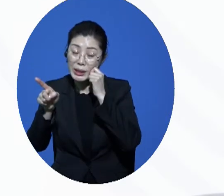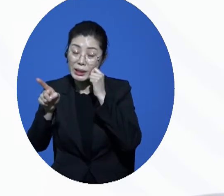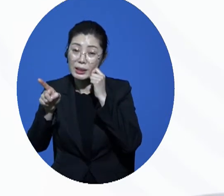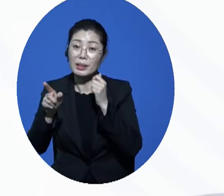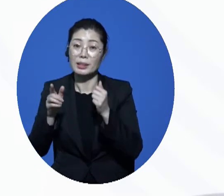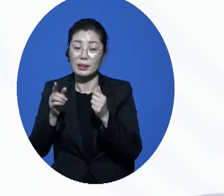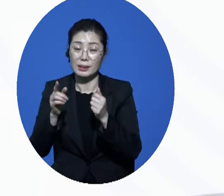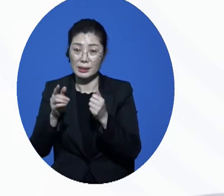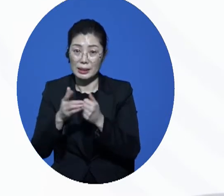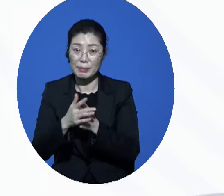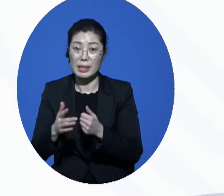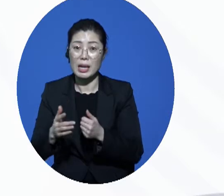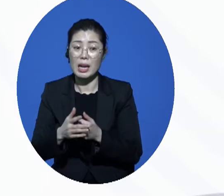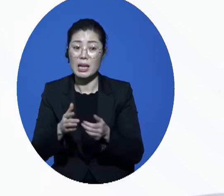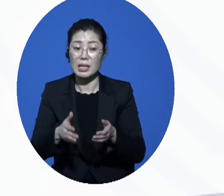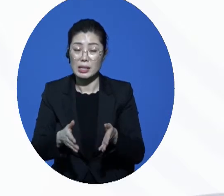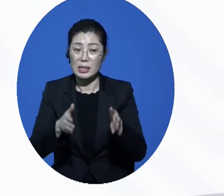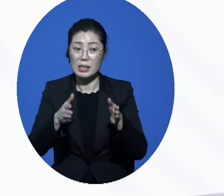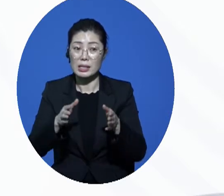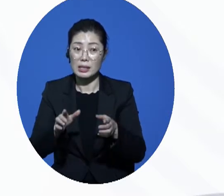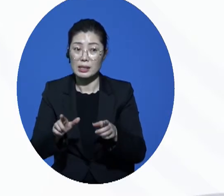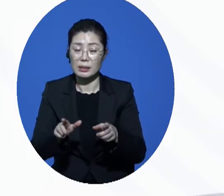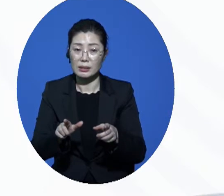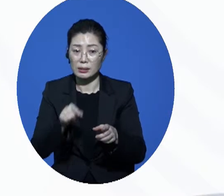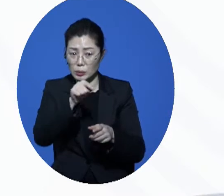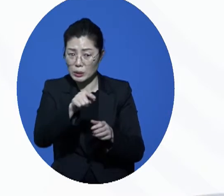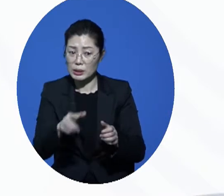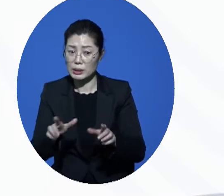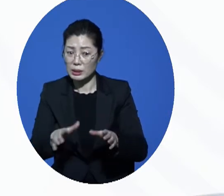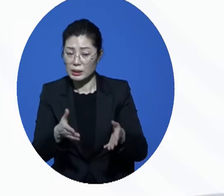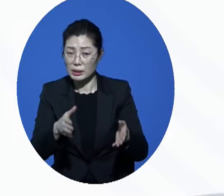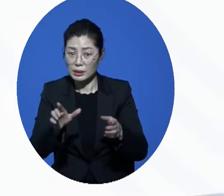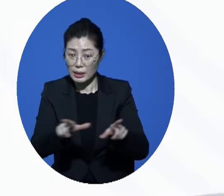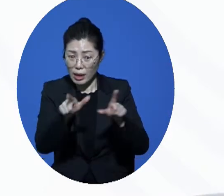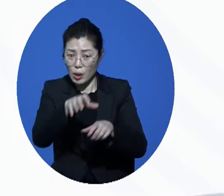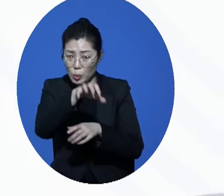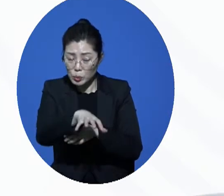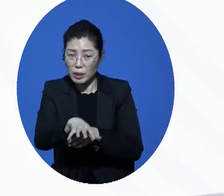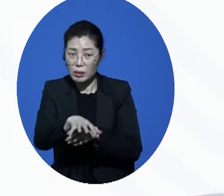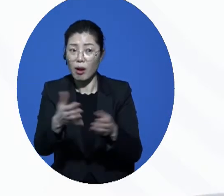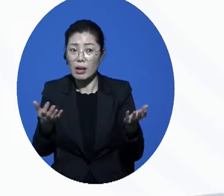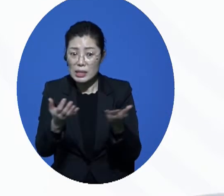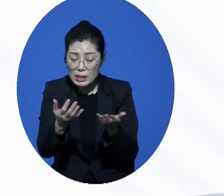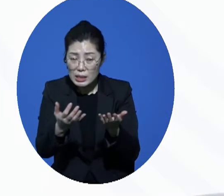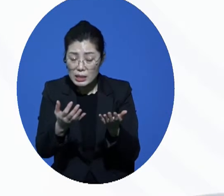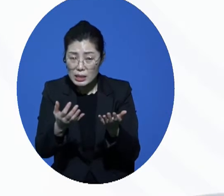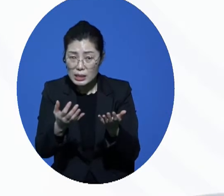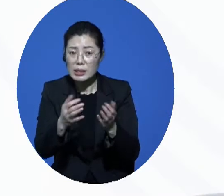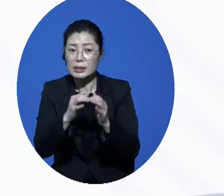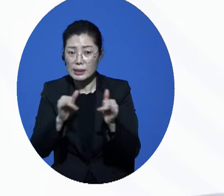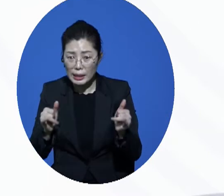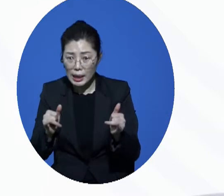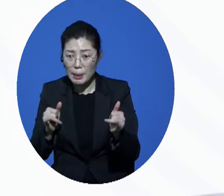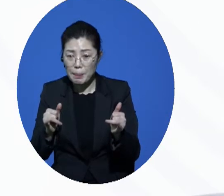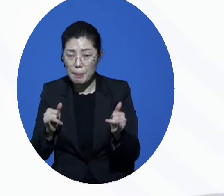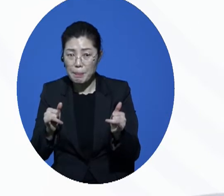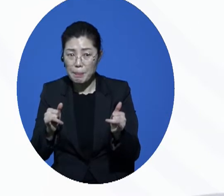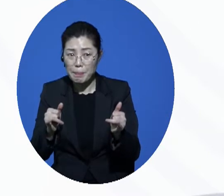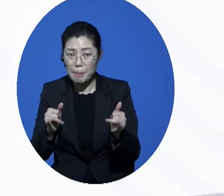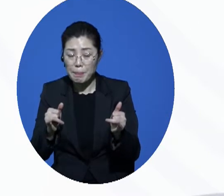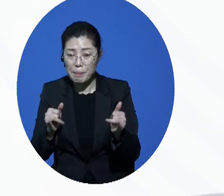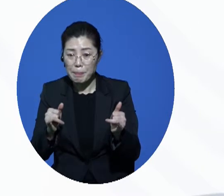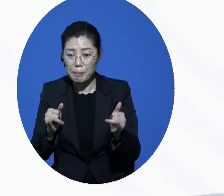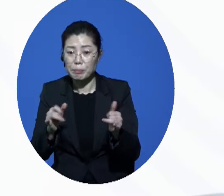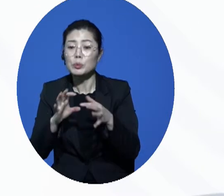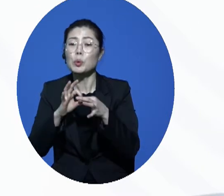시설에 거주하고 있는 사람을 알거나 내지는 이런 시설에서 일하는 사람을 아는 경우들, 이런 경우들을 통해서 증언이